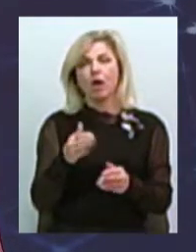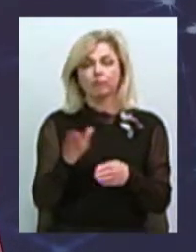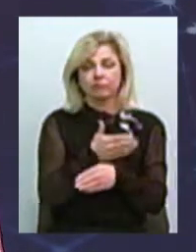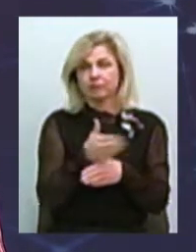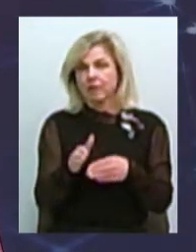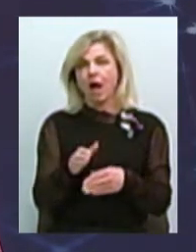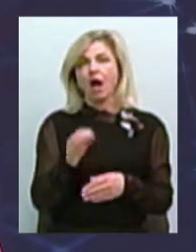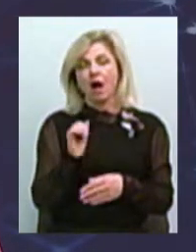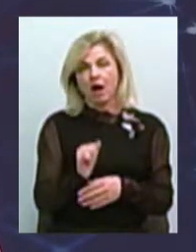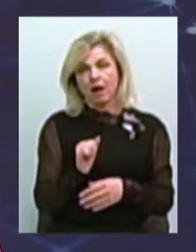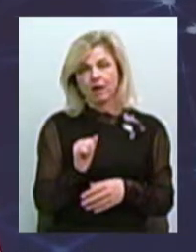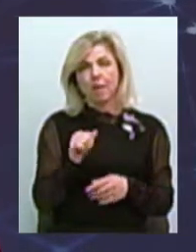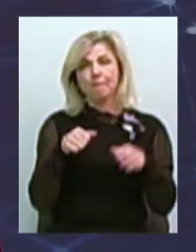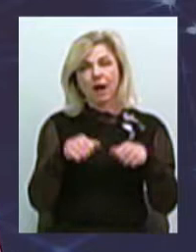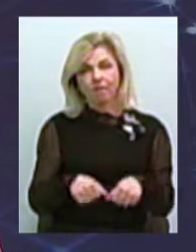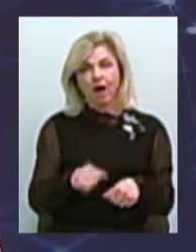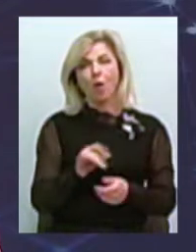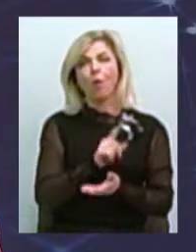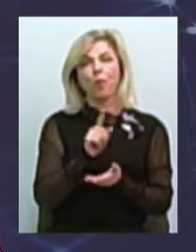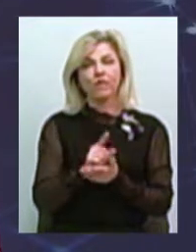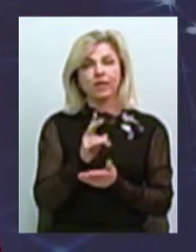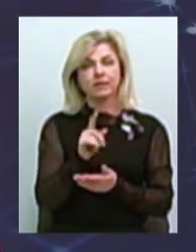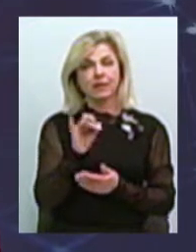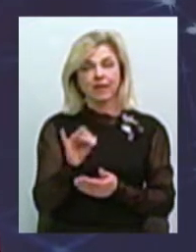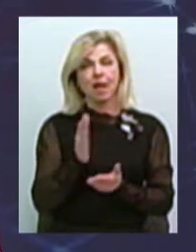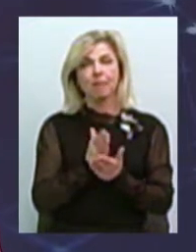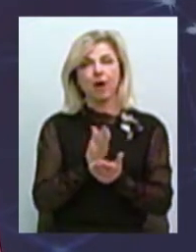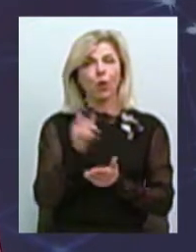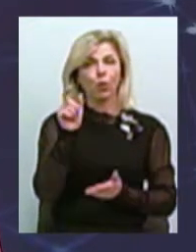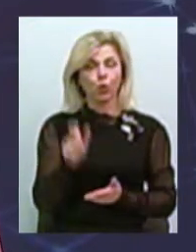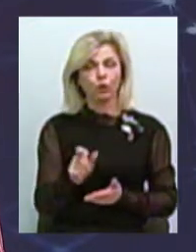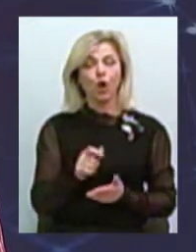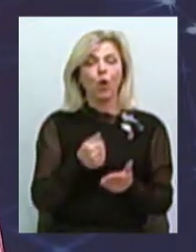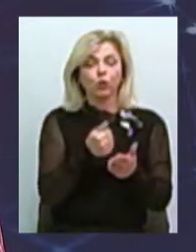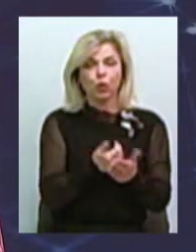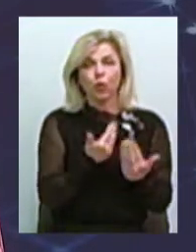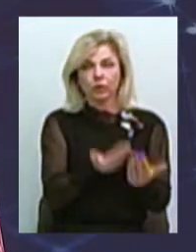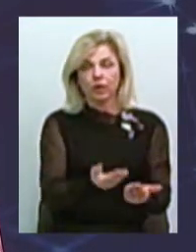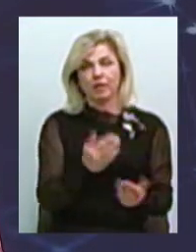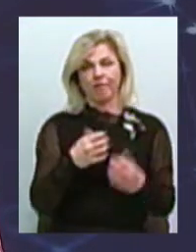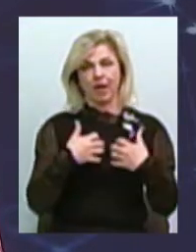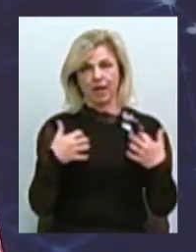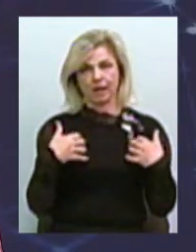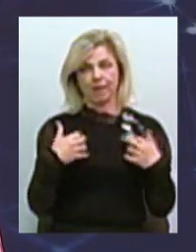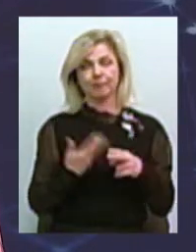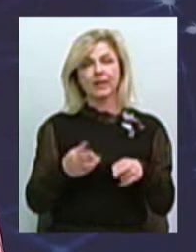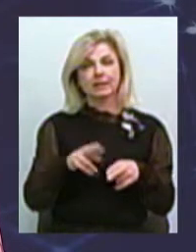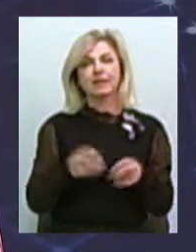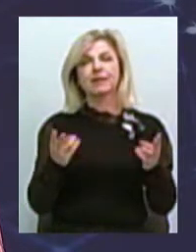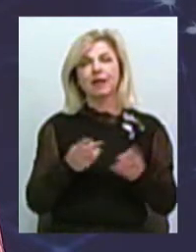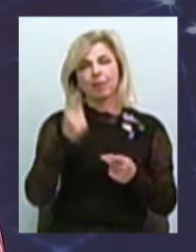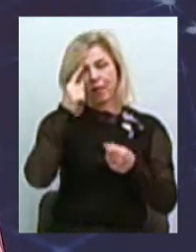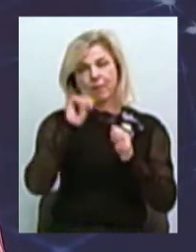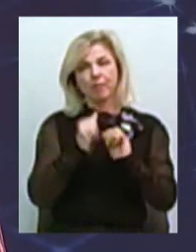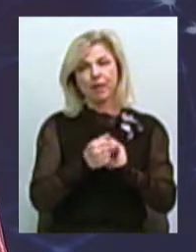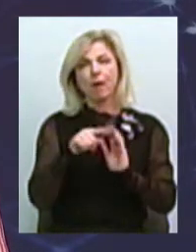піти. Права та обов'язки має людина щодо тварини. Це необхідно пам'ятати у питаннях